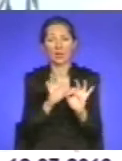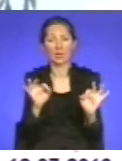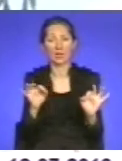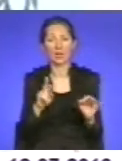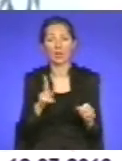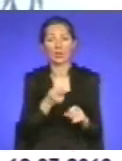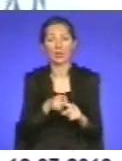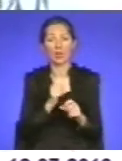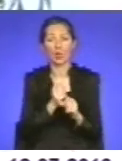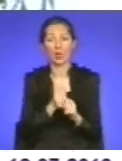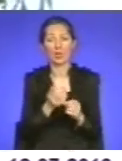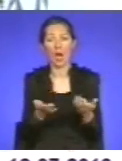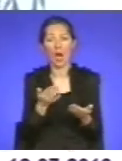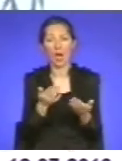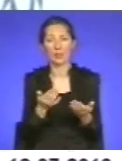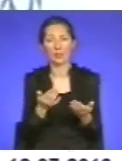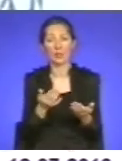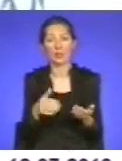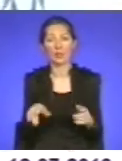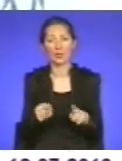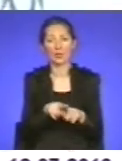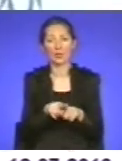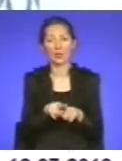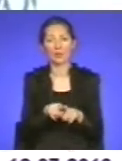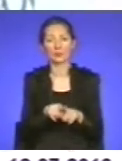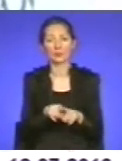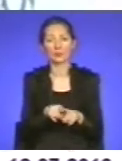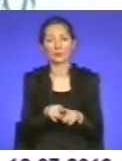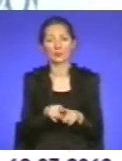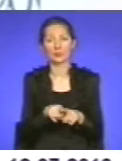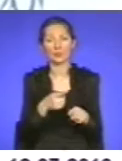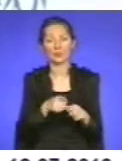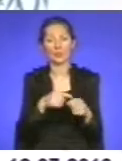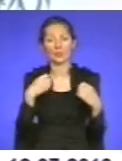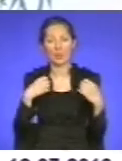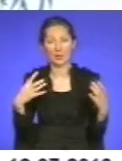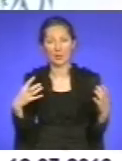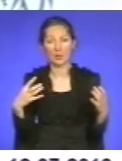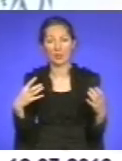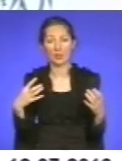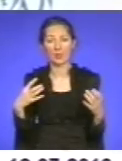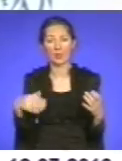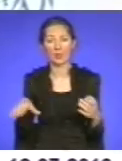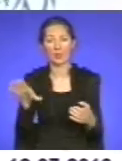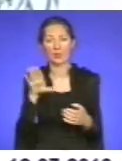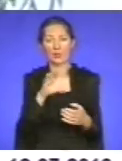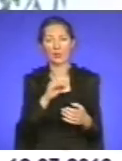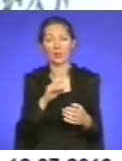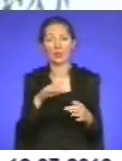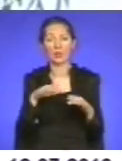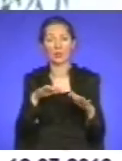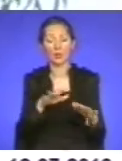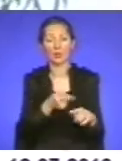це робити. Але все рівно на ці свята і всі, значить, заходи,